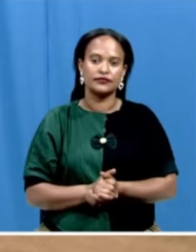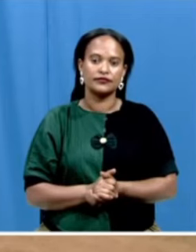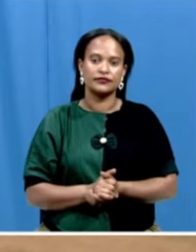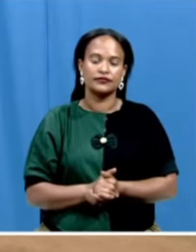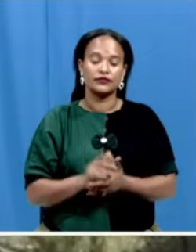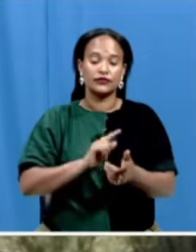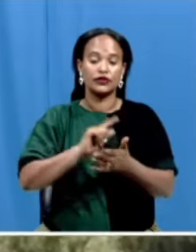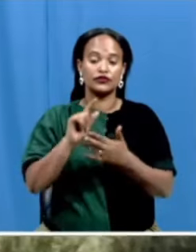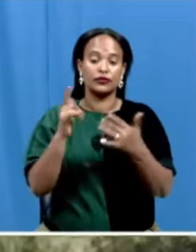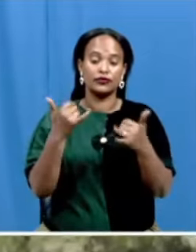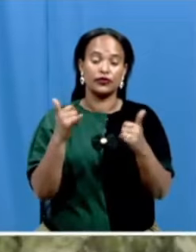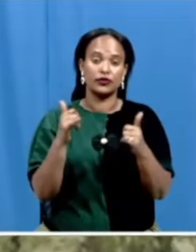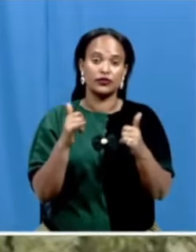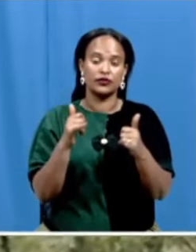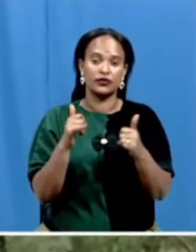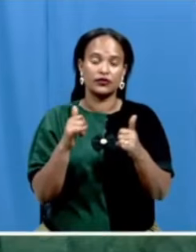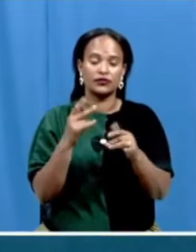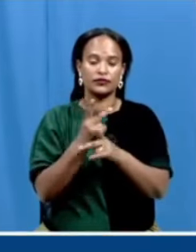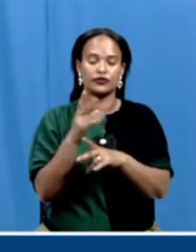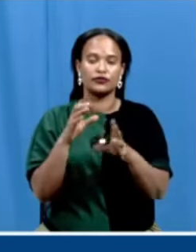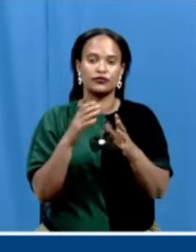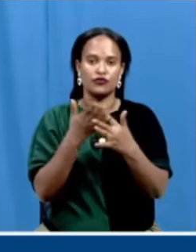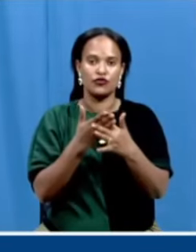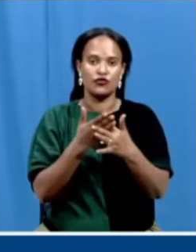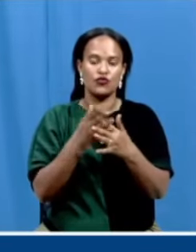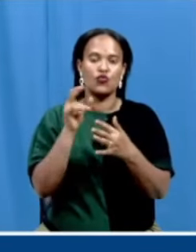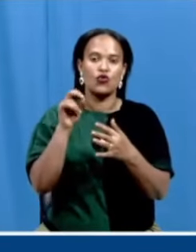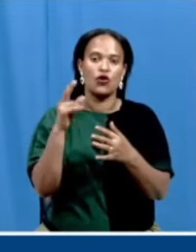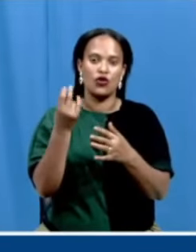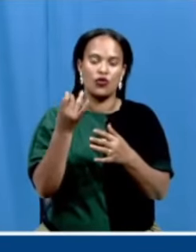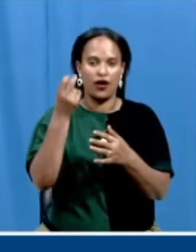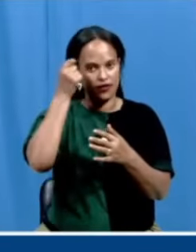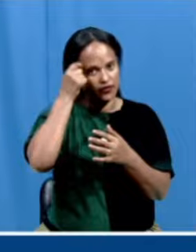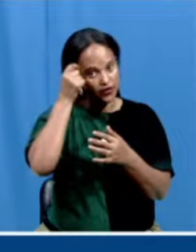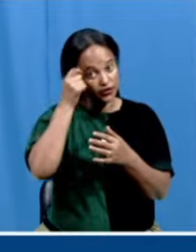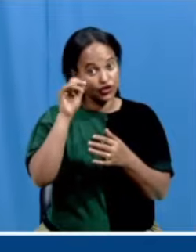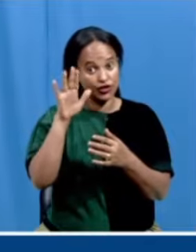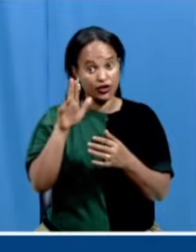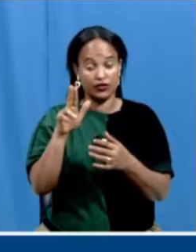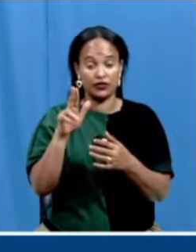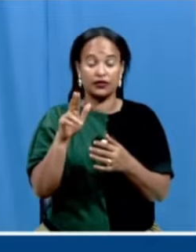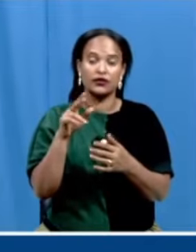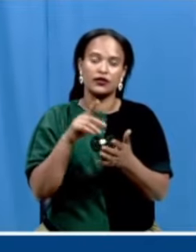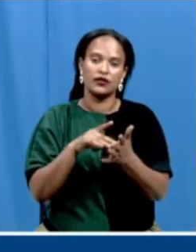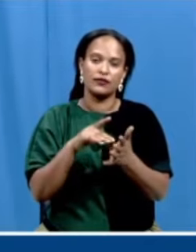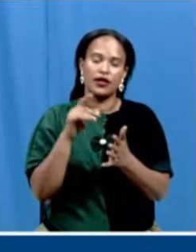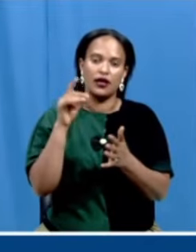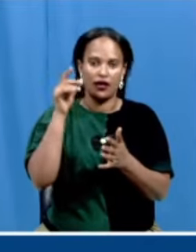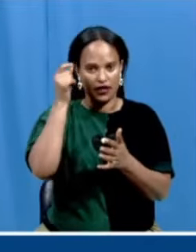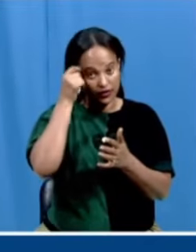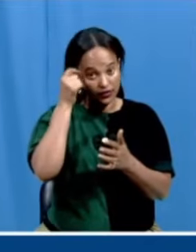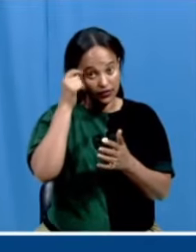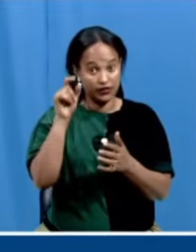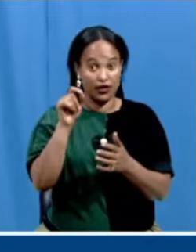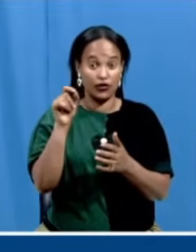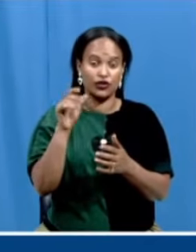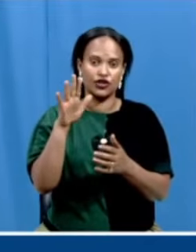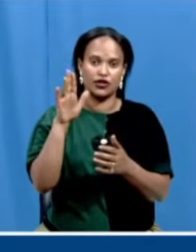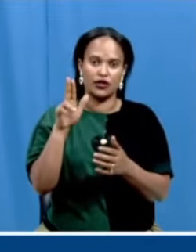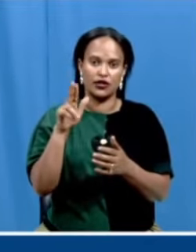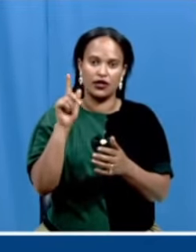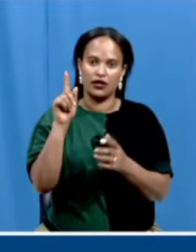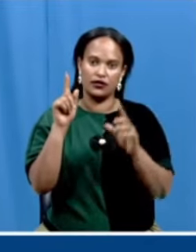ናይ ሶሚ ዝዓበየ ፀወታን ፅቢት ዝተገበሩሉን ኣብ መንጎ ጋንታት ወልዋሎ ዩኒቨርስቲ ዓዲግራትን ስሑል ሽረን ኣብ ከተማ ዓዲግራት ዝተካየደ ፀወታ ብዓወት ጋንታ ስሑል ሽረ